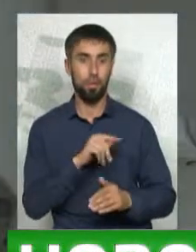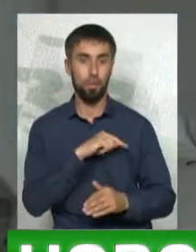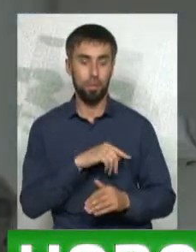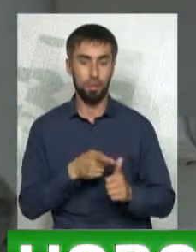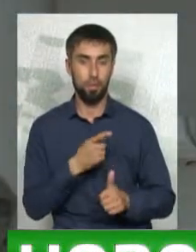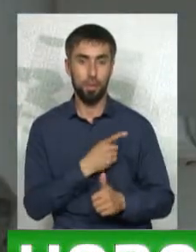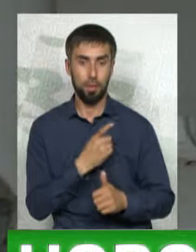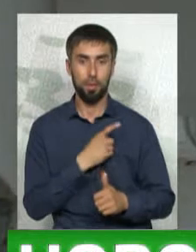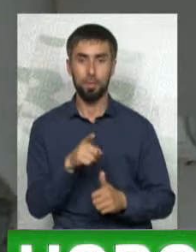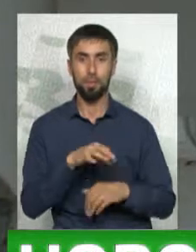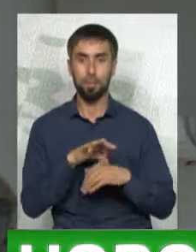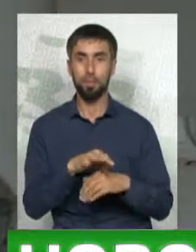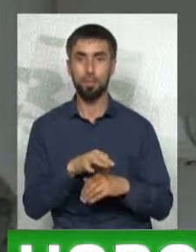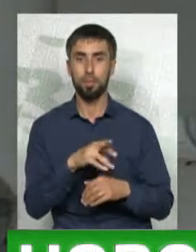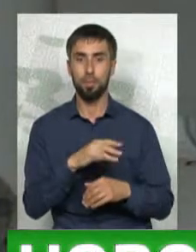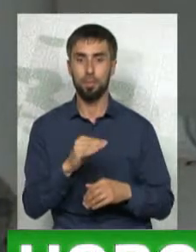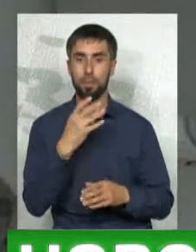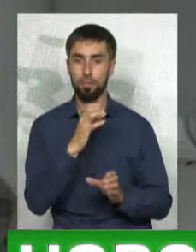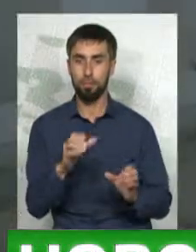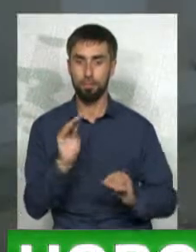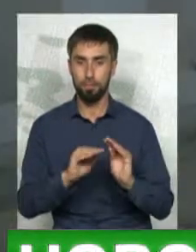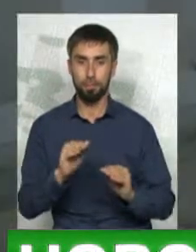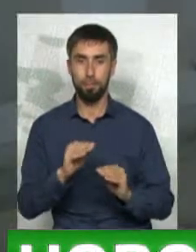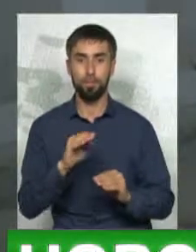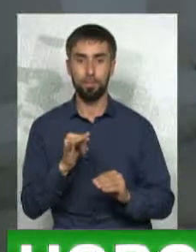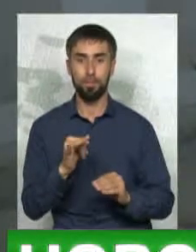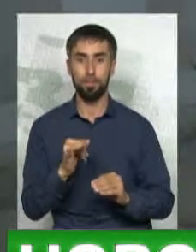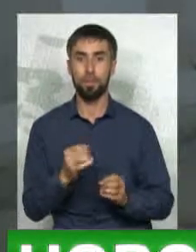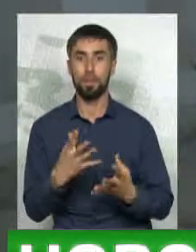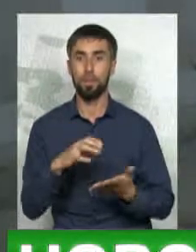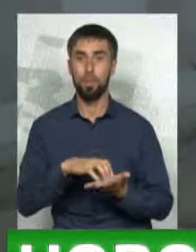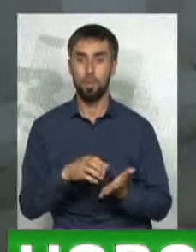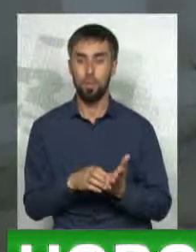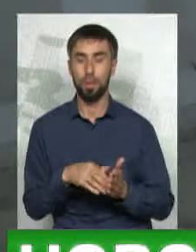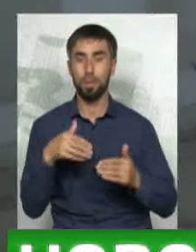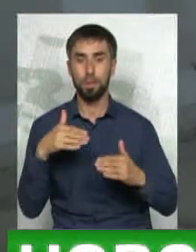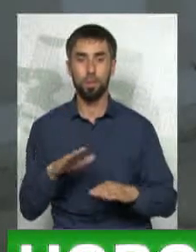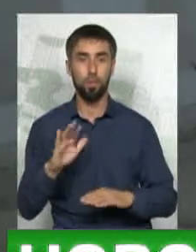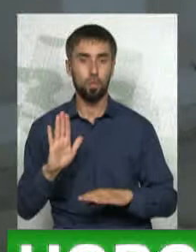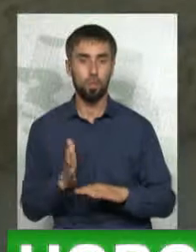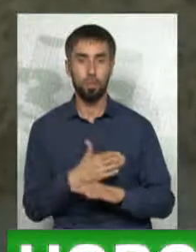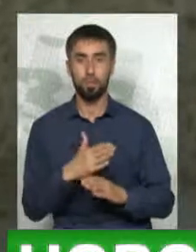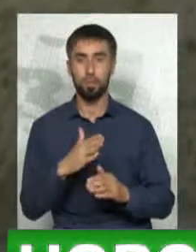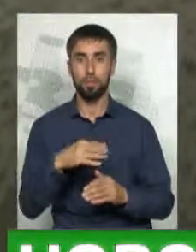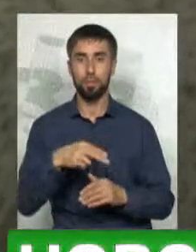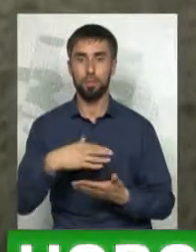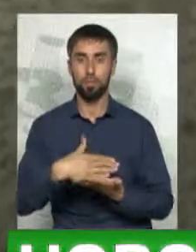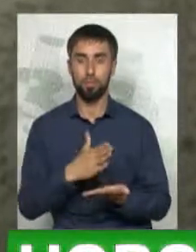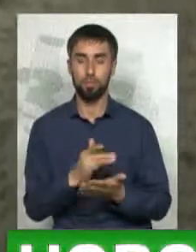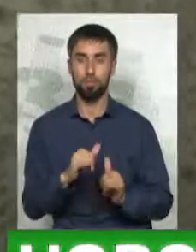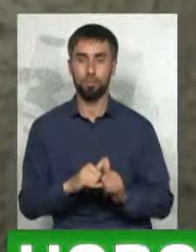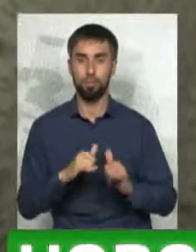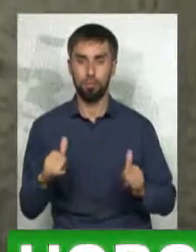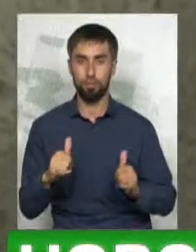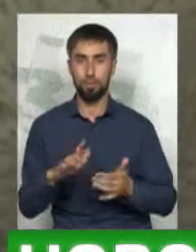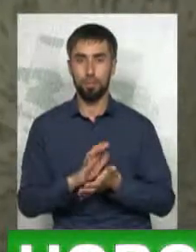уже провели демонтаж систем отопления и слаботочных сетей. В нескольких помещениях решили убрать перегородки, дабы расширить и без